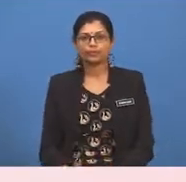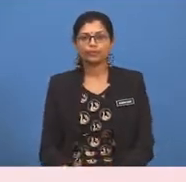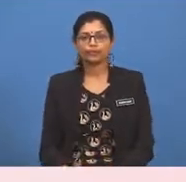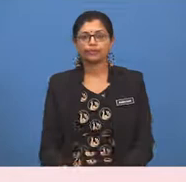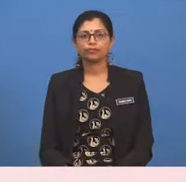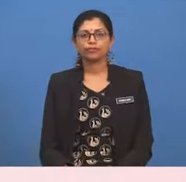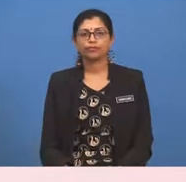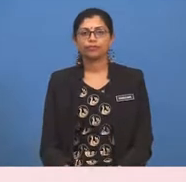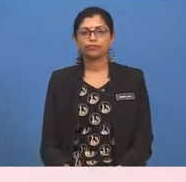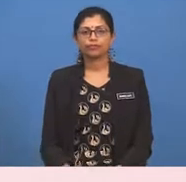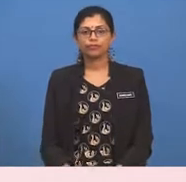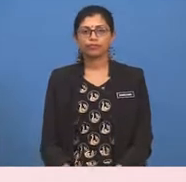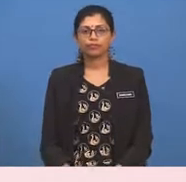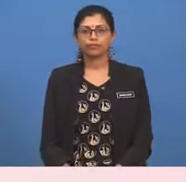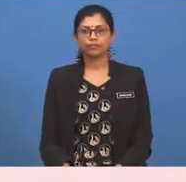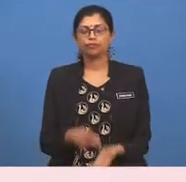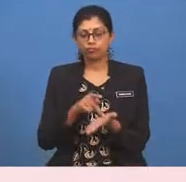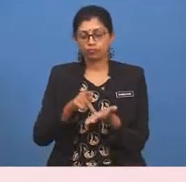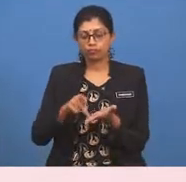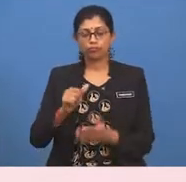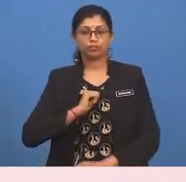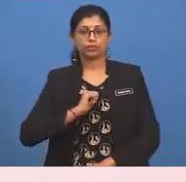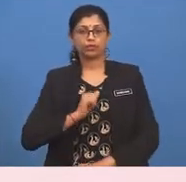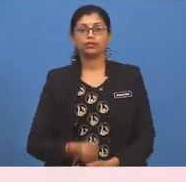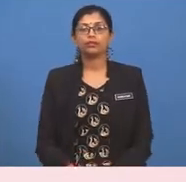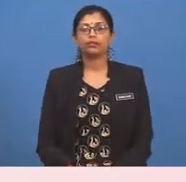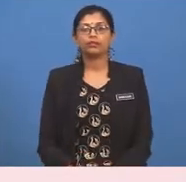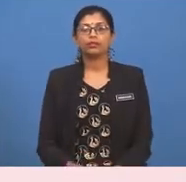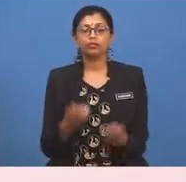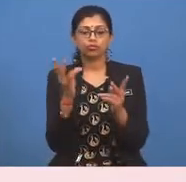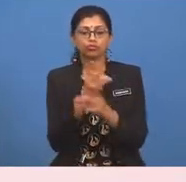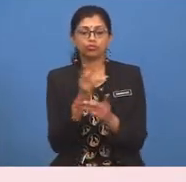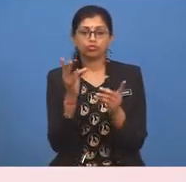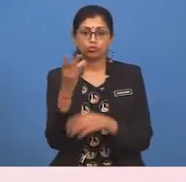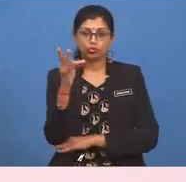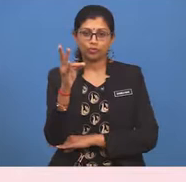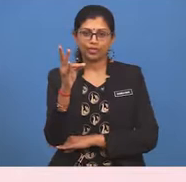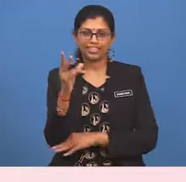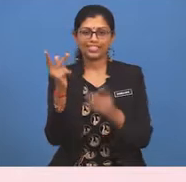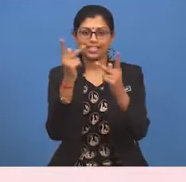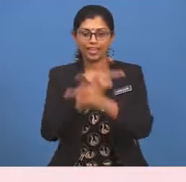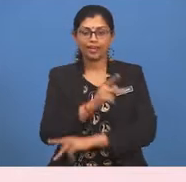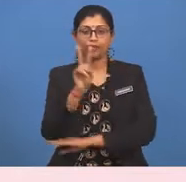Dengan menggunakan bentuk lazim, 17